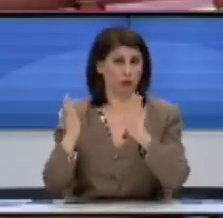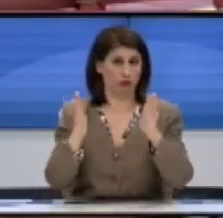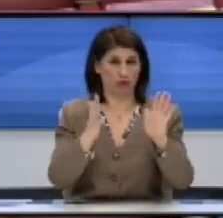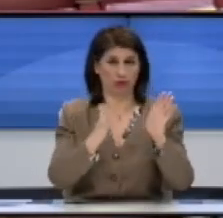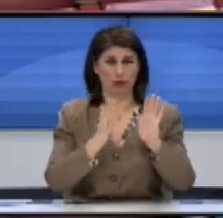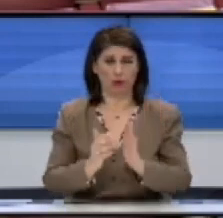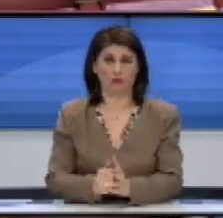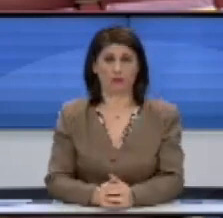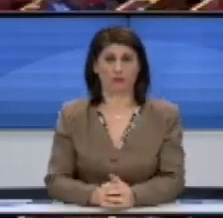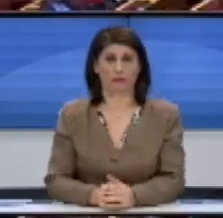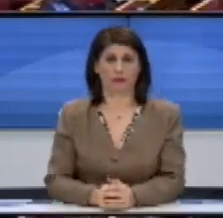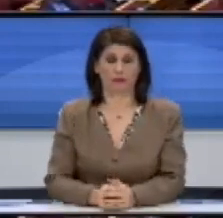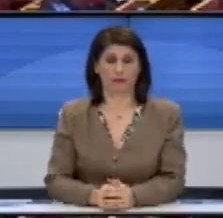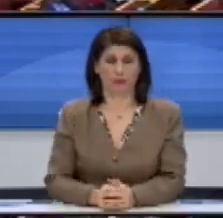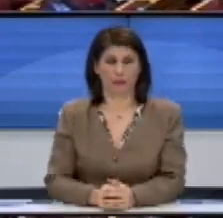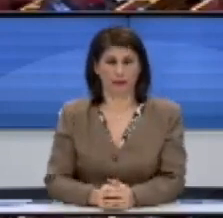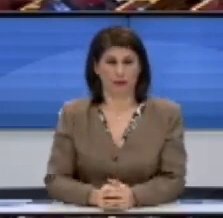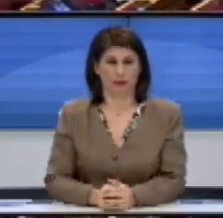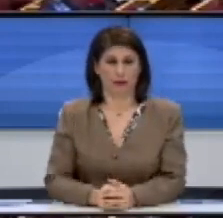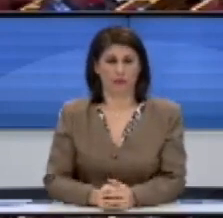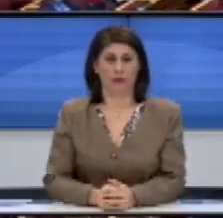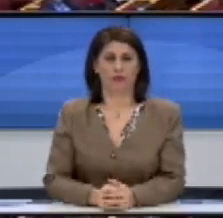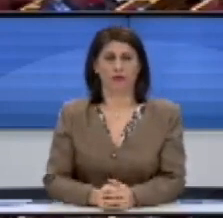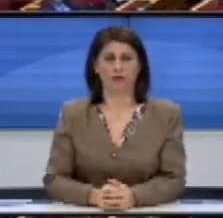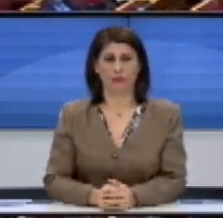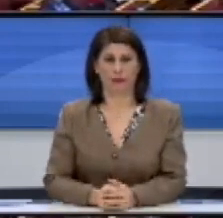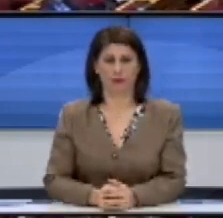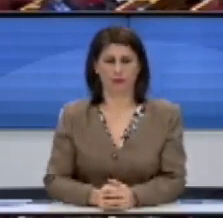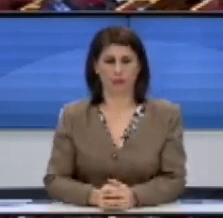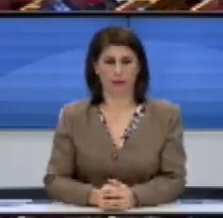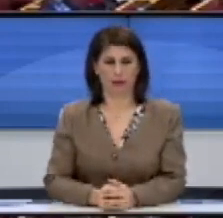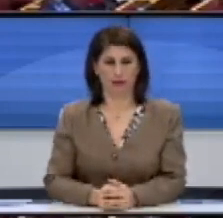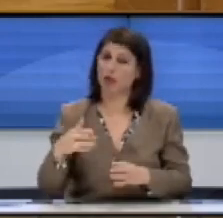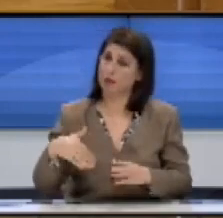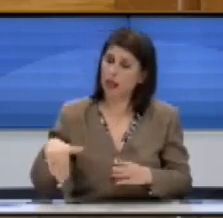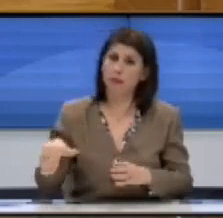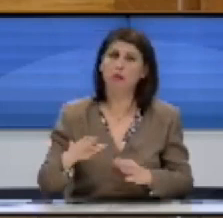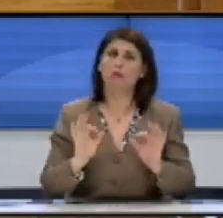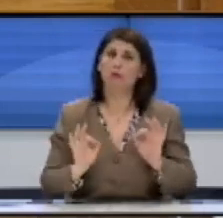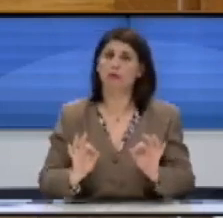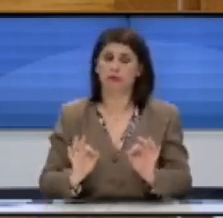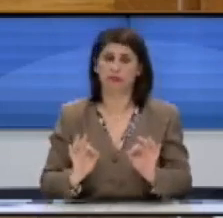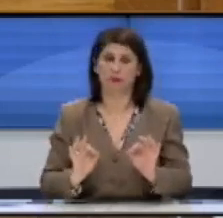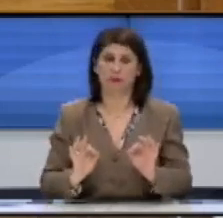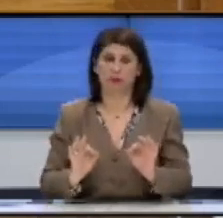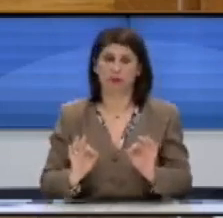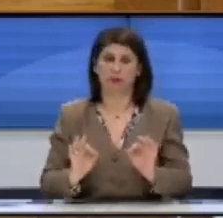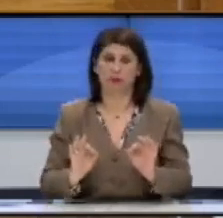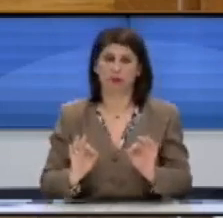άλλος αντί αυτού. Όπως έκανε δηλαδή ο πρόεδρος του ΣΥΡΙΖΑ προημερών με το αίτημα το οποίο υπέβαλε στην